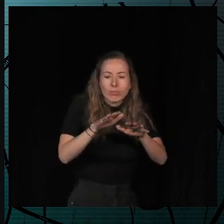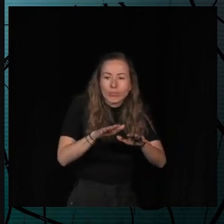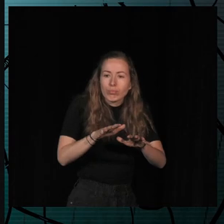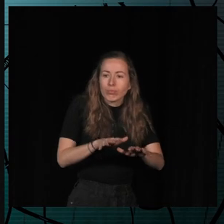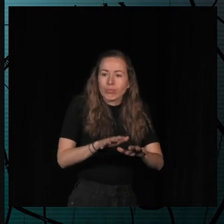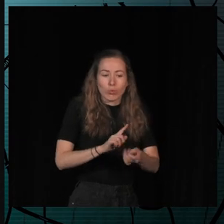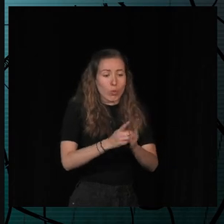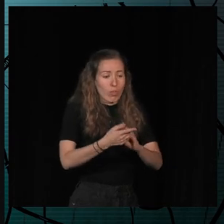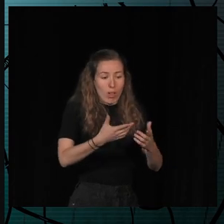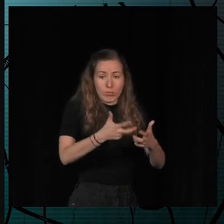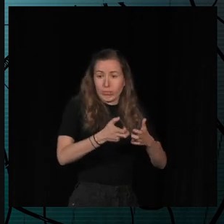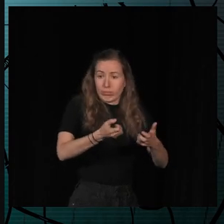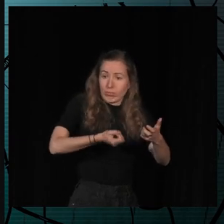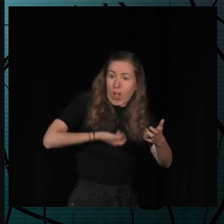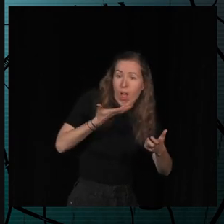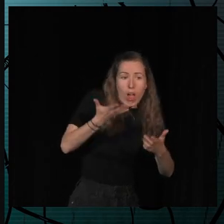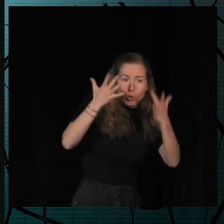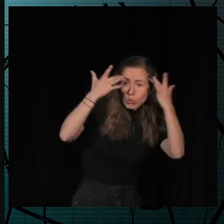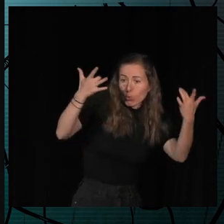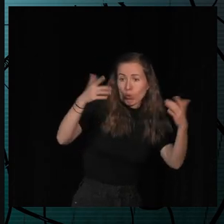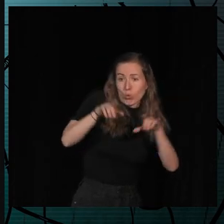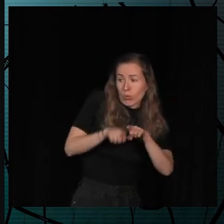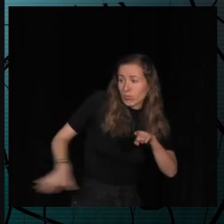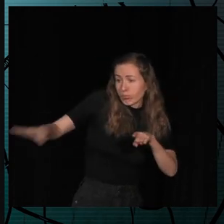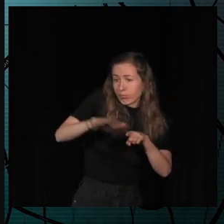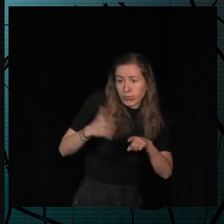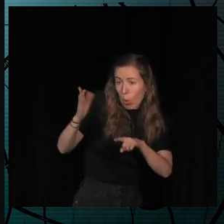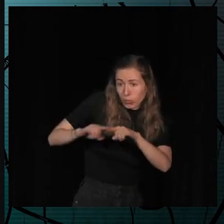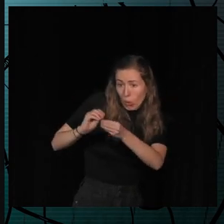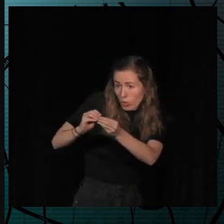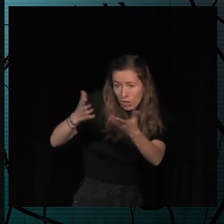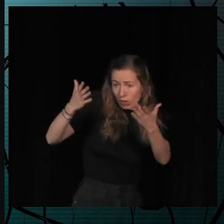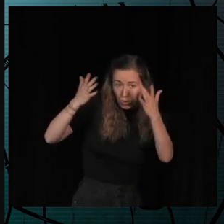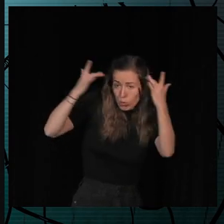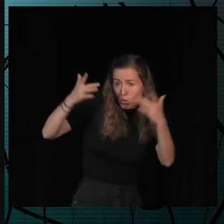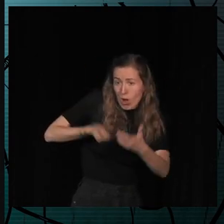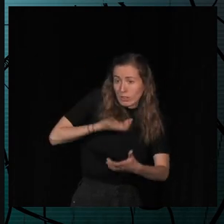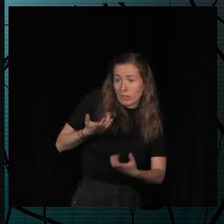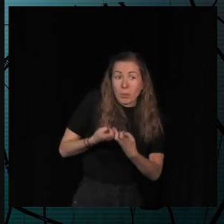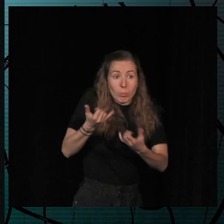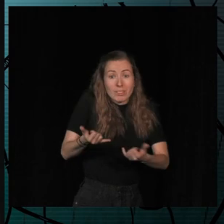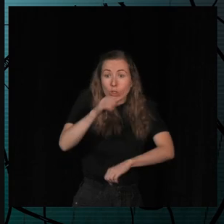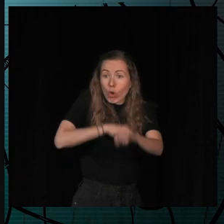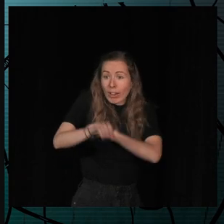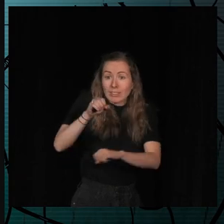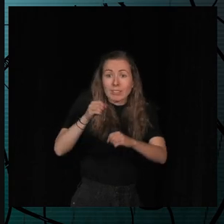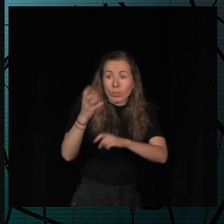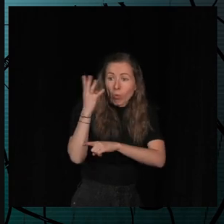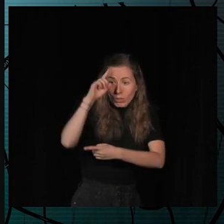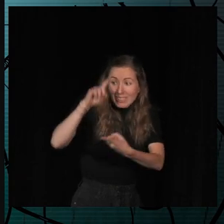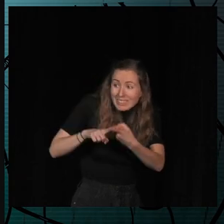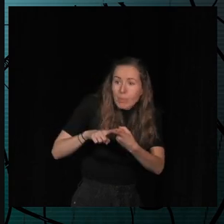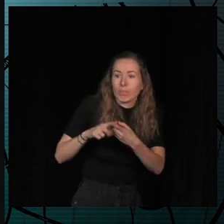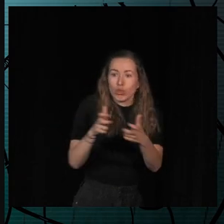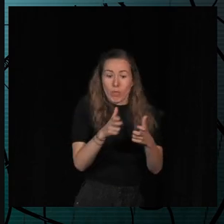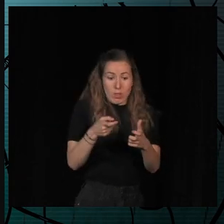objet culturel artistique comme un autre euh le fait qu'ici euh on organise quelque chose autour de jeux vidéo ça montre bien que